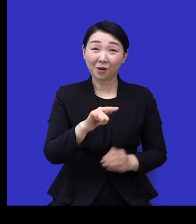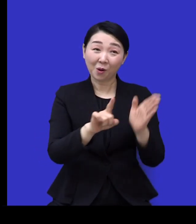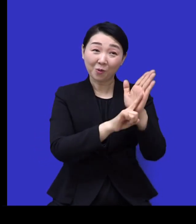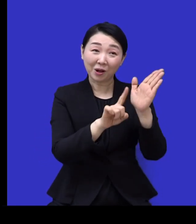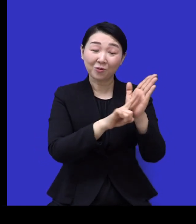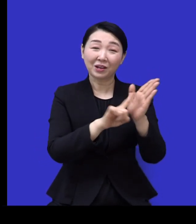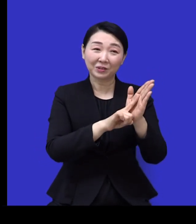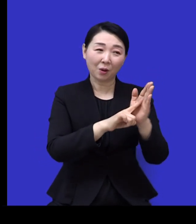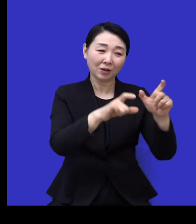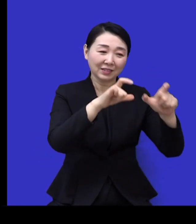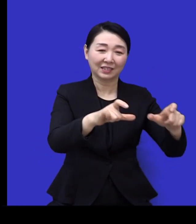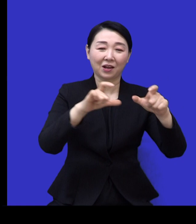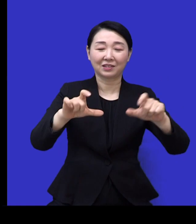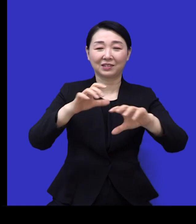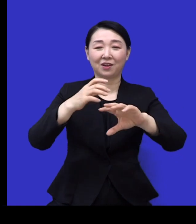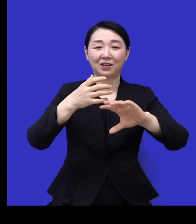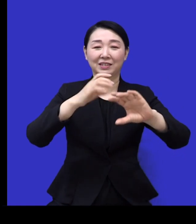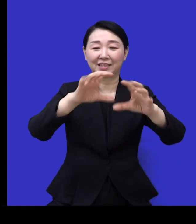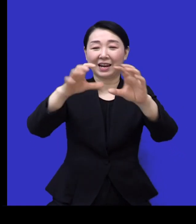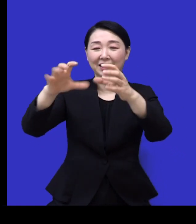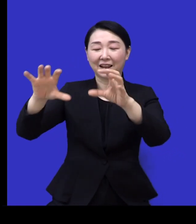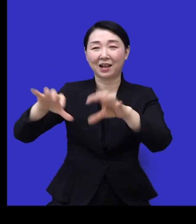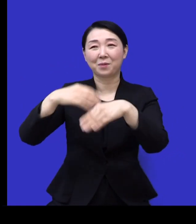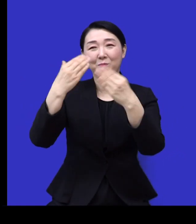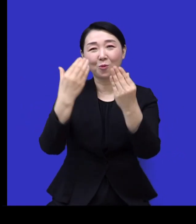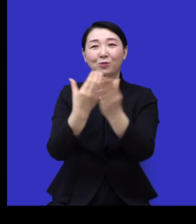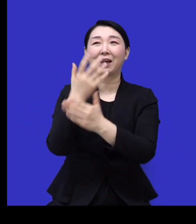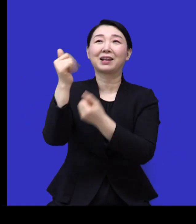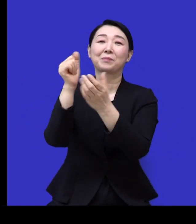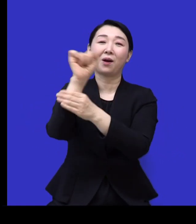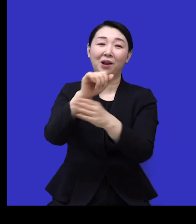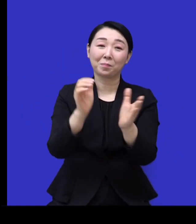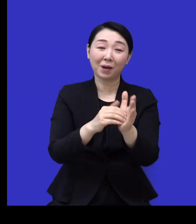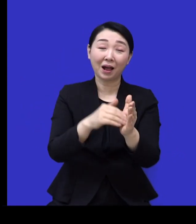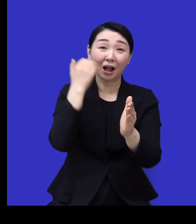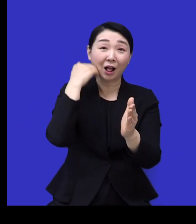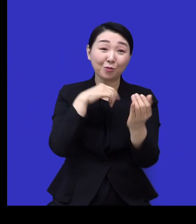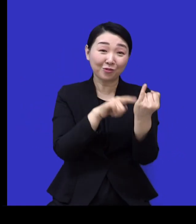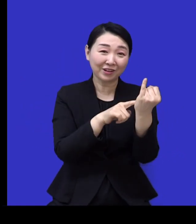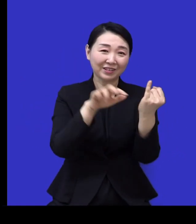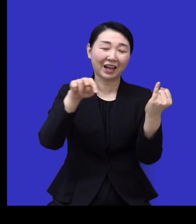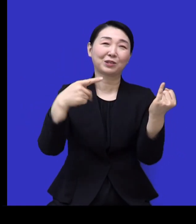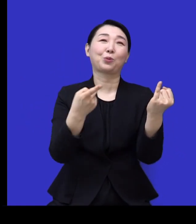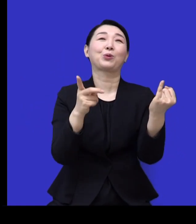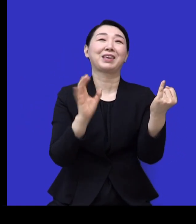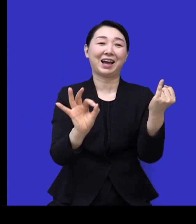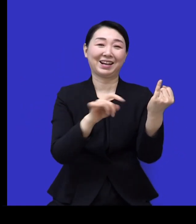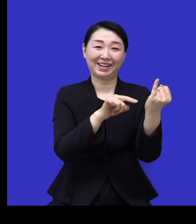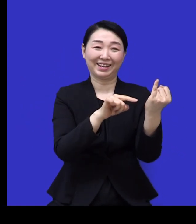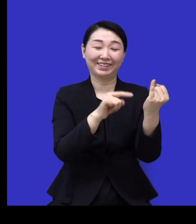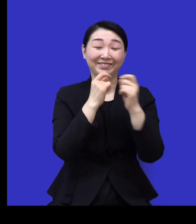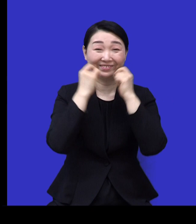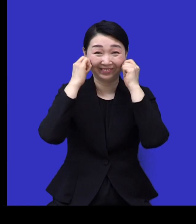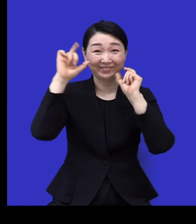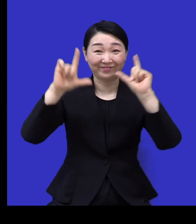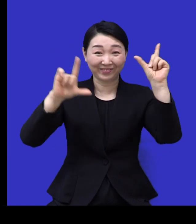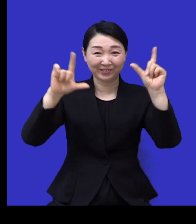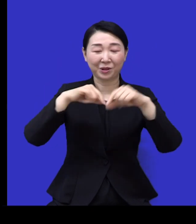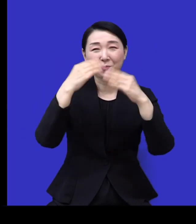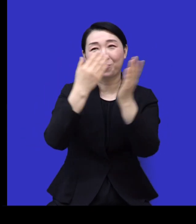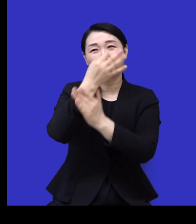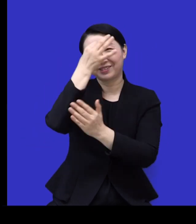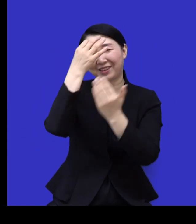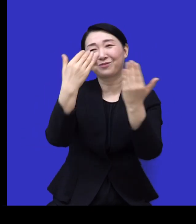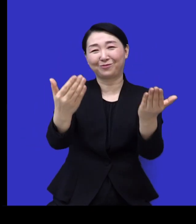나라별로 진행을 이렇게 하나님께서 허락해 주셨어요. 소양씨. 네, 소양씨요. 예, 소양 씨가 활짝 웃고 있는 모습인데요. 다 재능